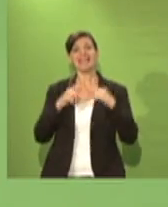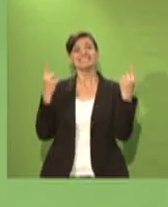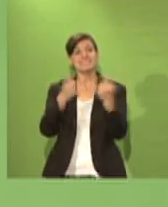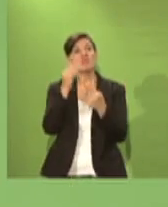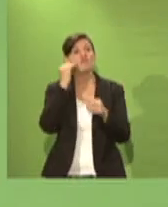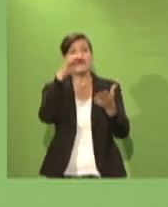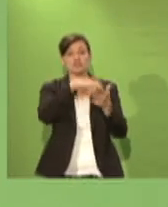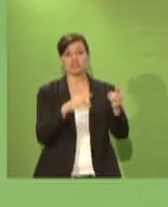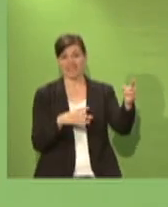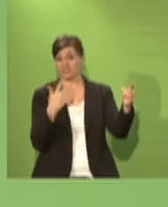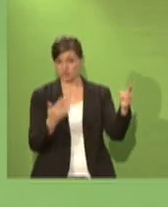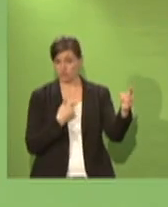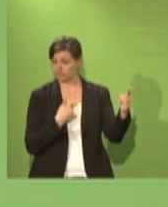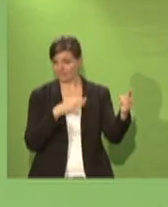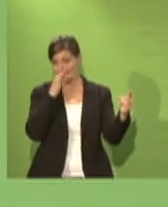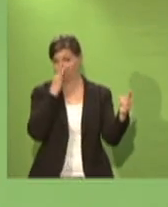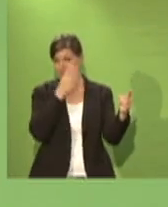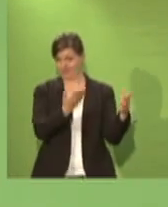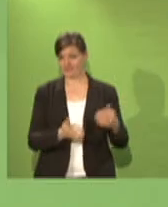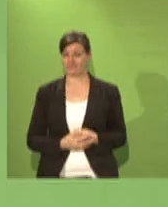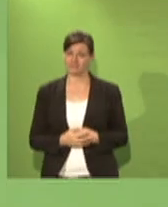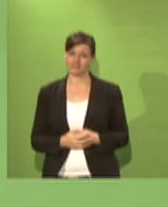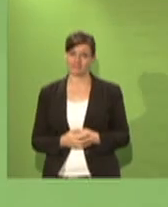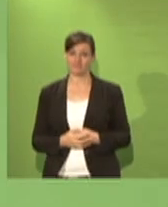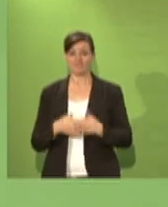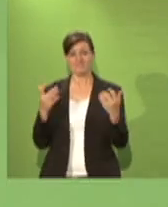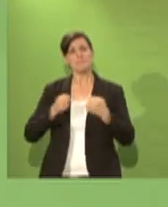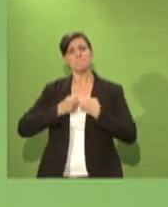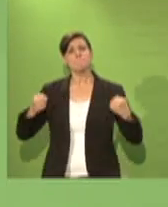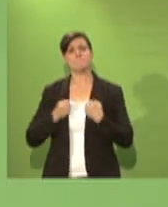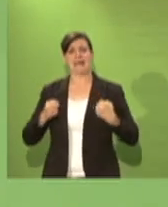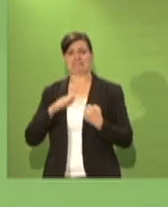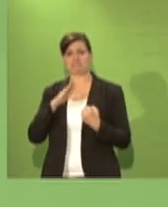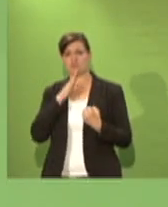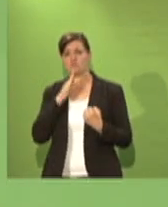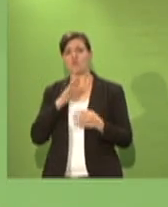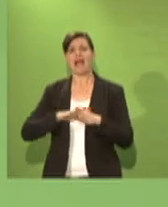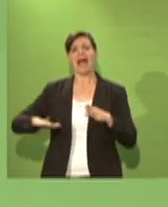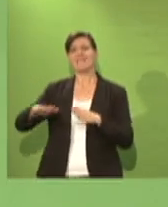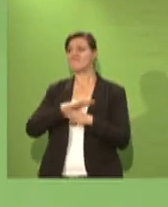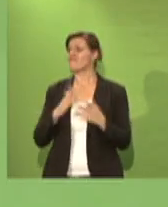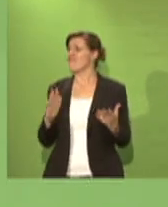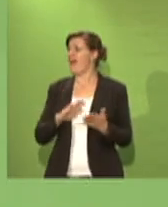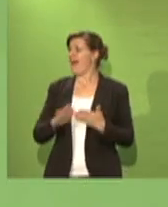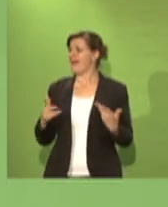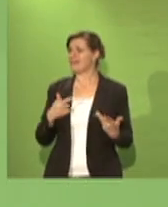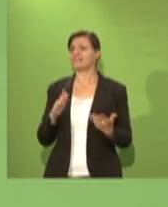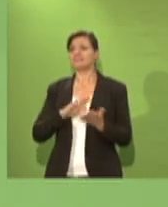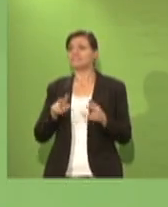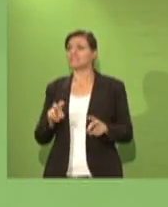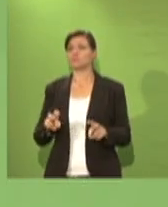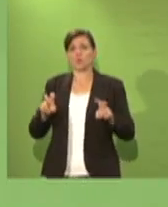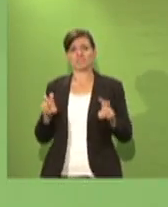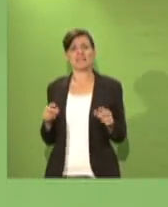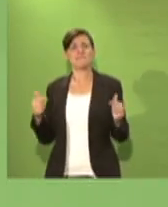Stadt ist das nicht möglich. Und wir hatten so viel Platz, dass das auch möglich war, sich manchmal zurückzuziehen, weil Pflege ist